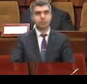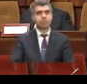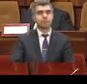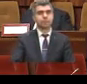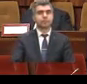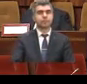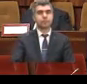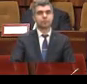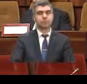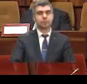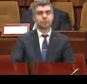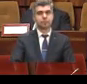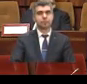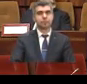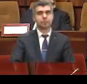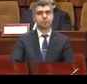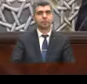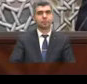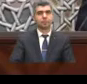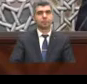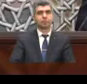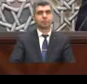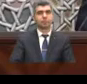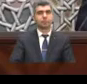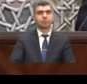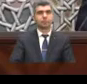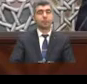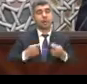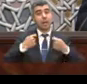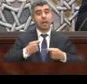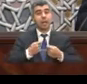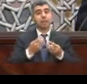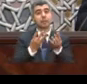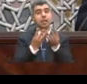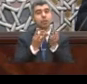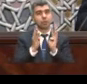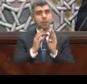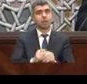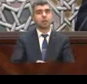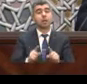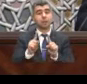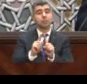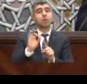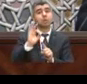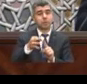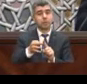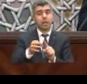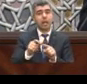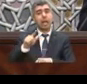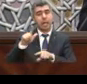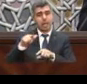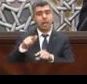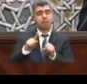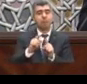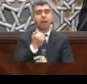تفضلي. دابا المشكل، دابا السيد رئيس اللجنة سجل بأن هناك نواقص،